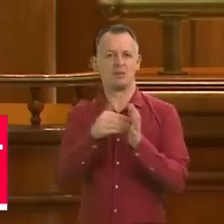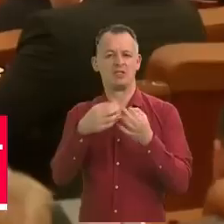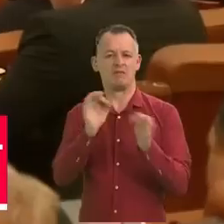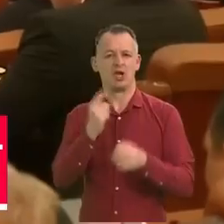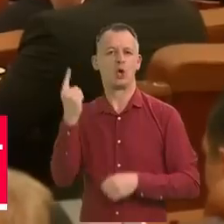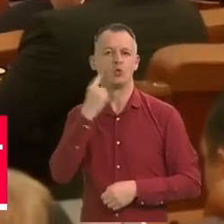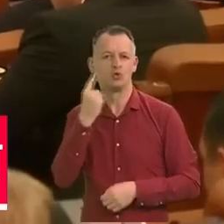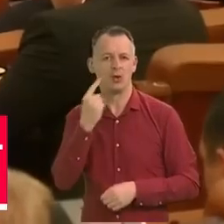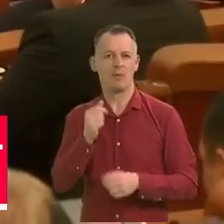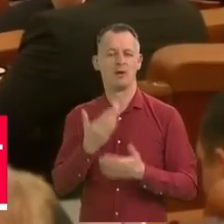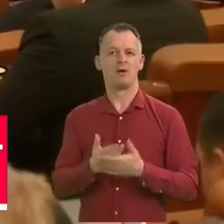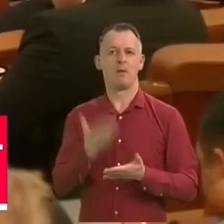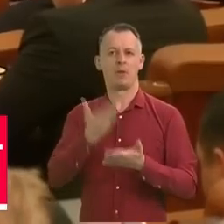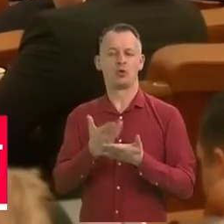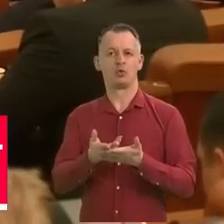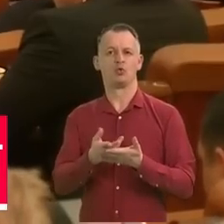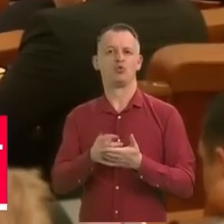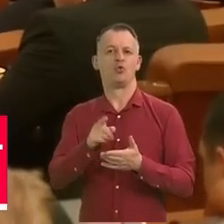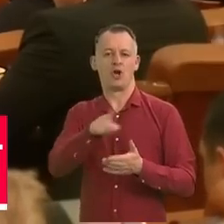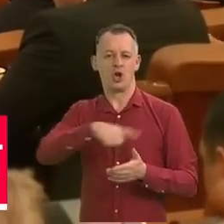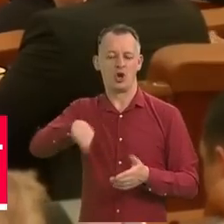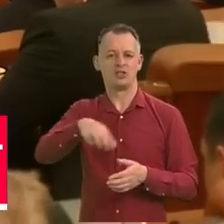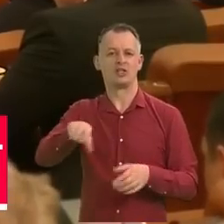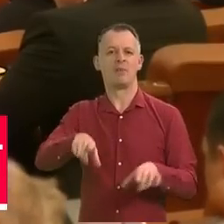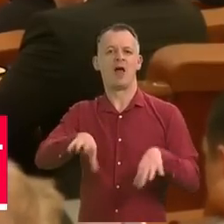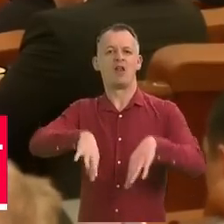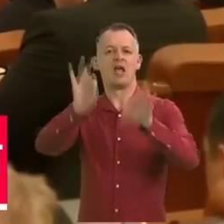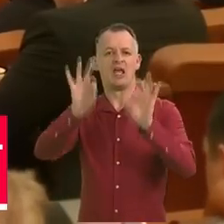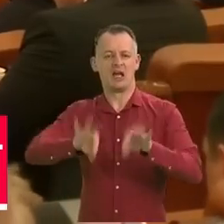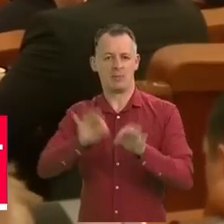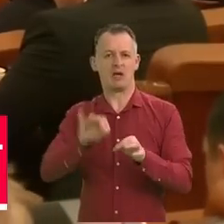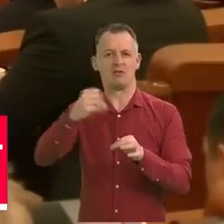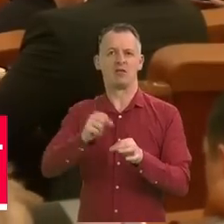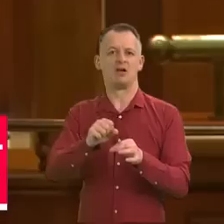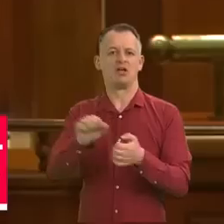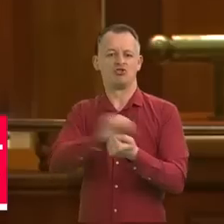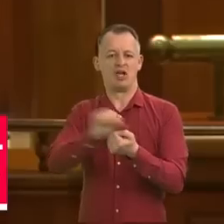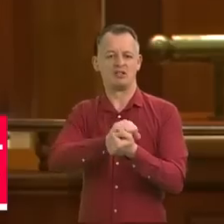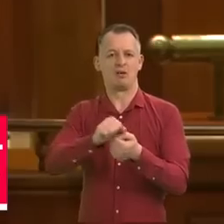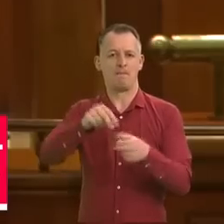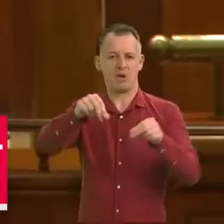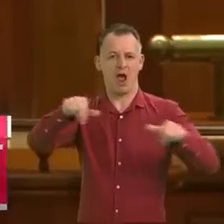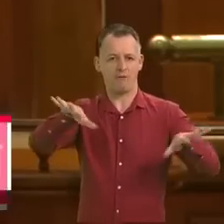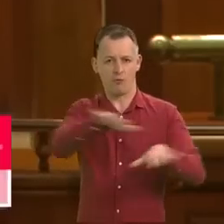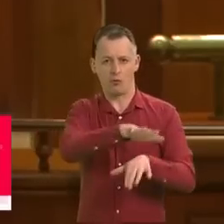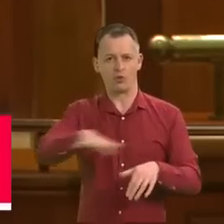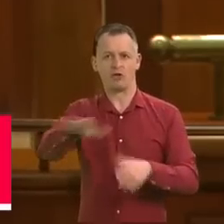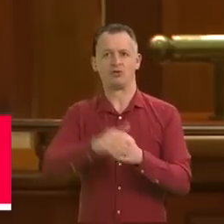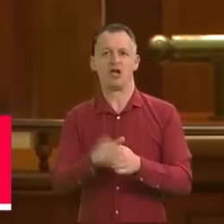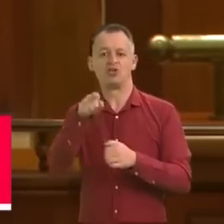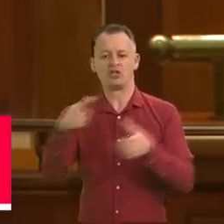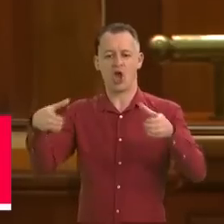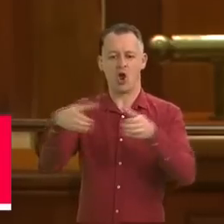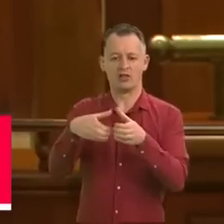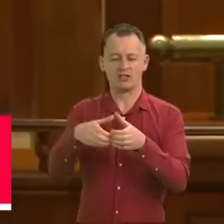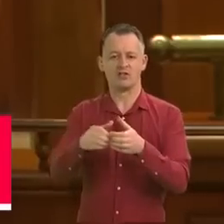că se scârpele de șterți praful pe băncile parlamentare. Această coaliție a votat anul